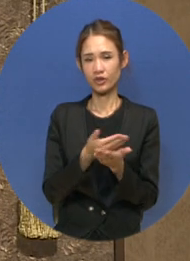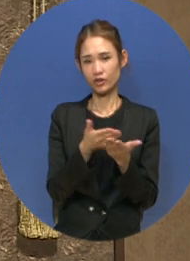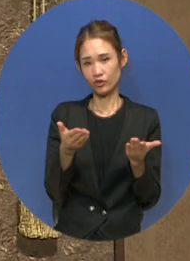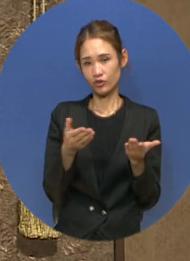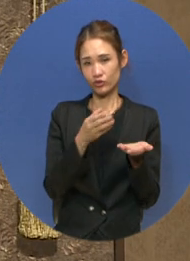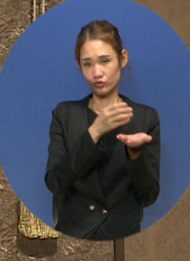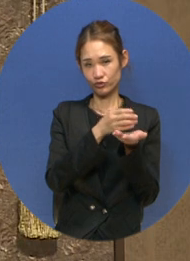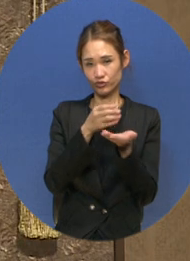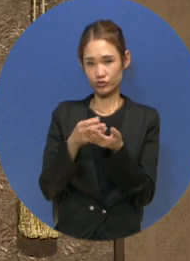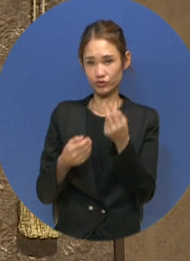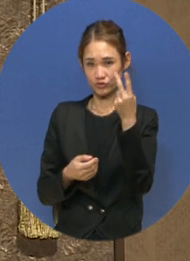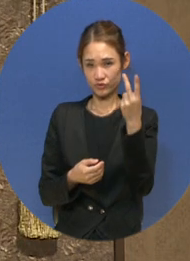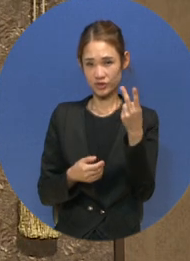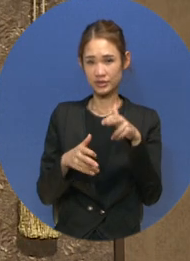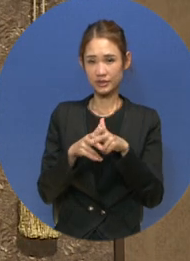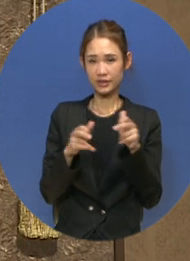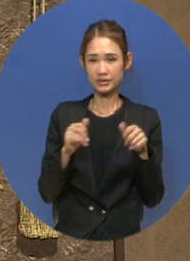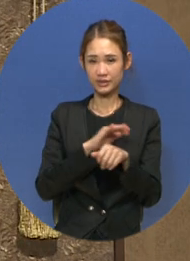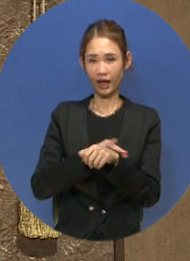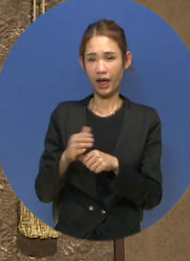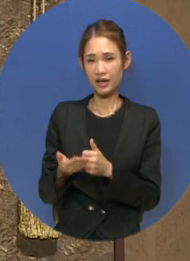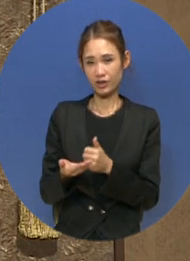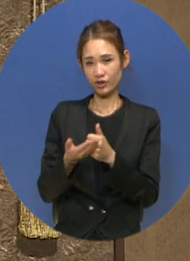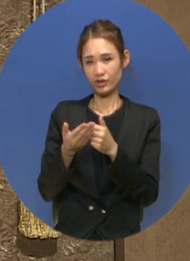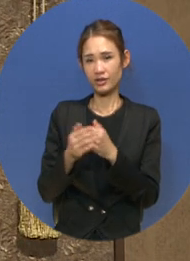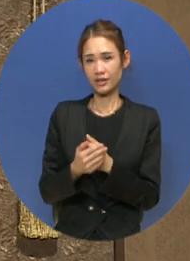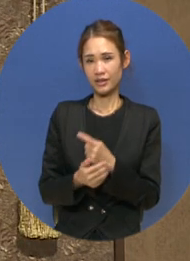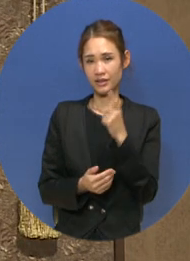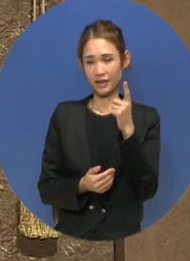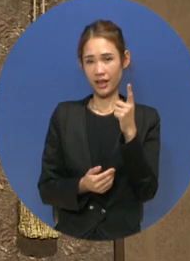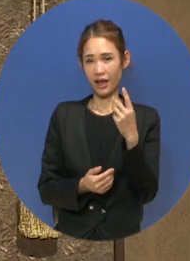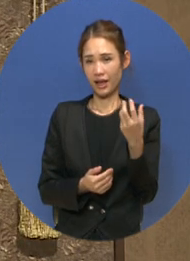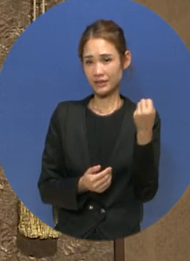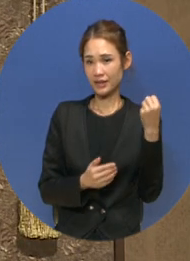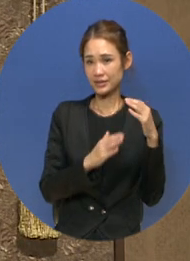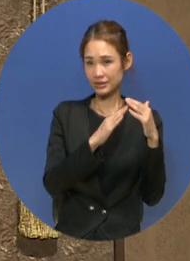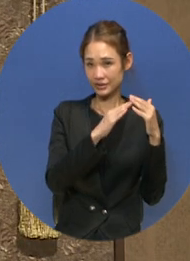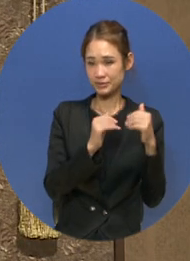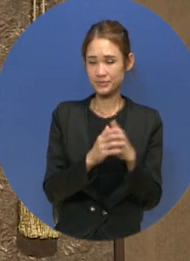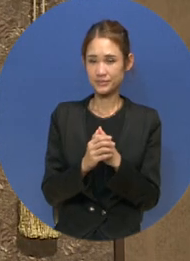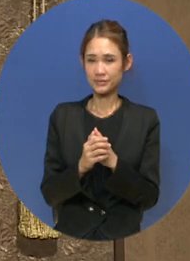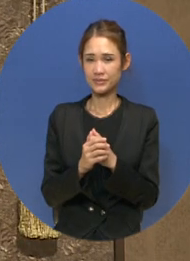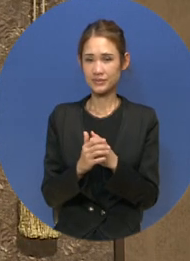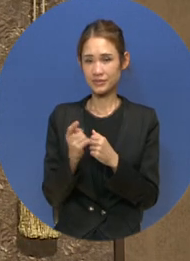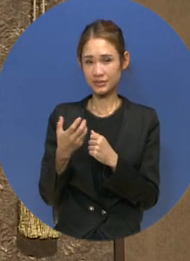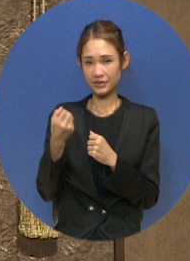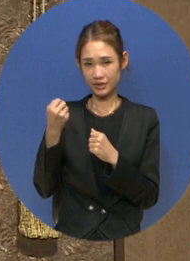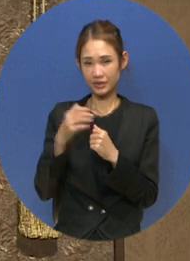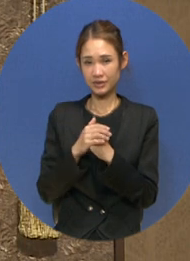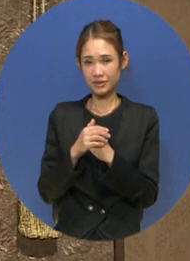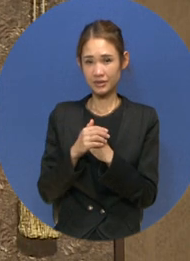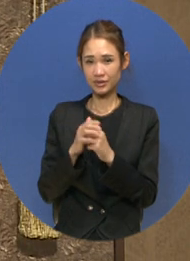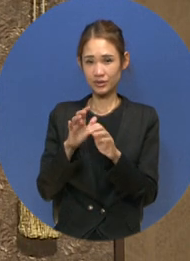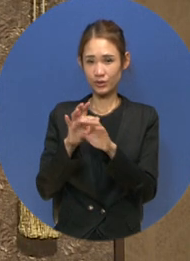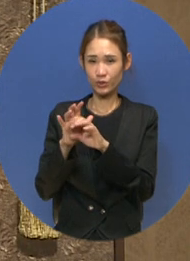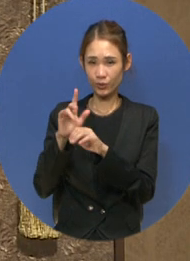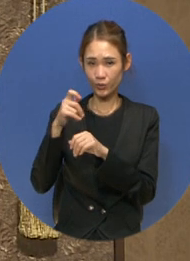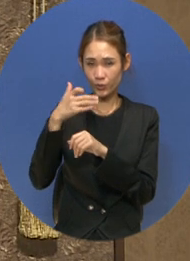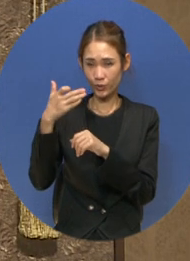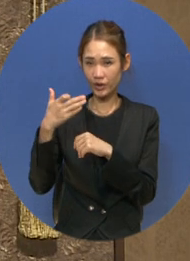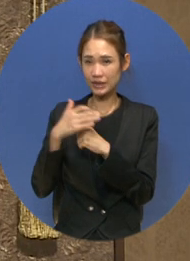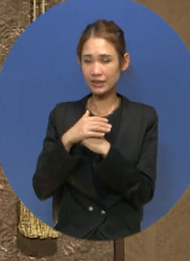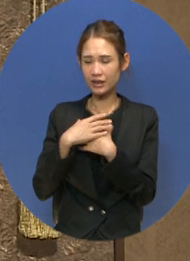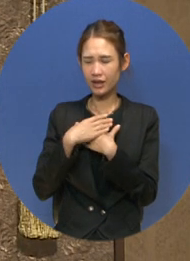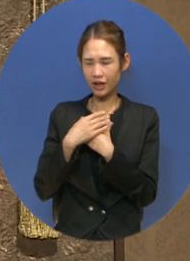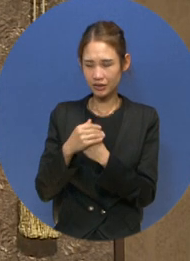화분을 두 개를 장애인분들이 잘 키워서 하나는 집에 두고 하나분은 이제 그